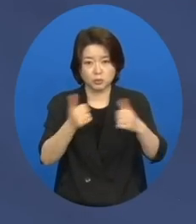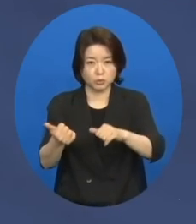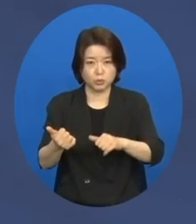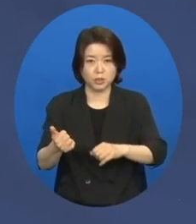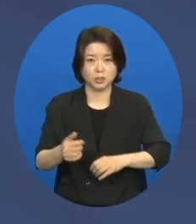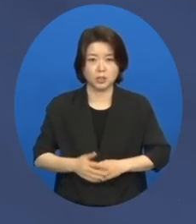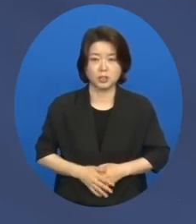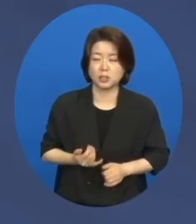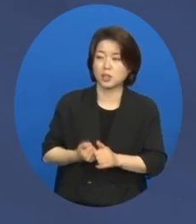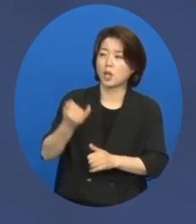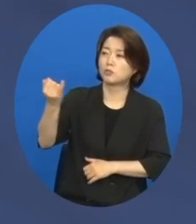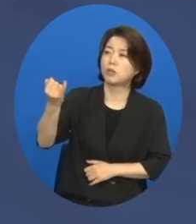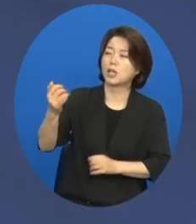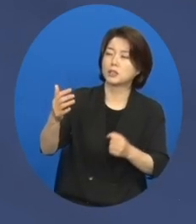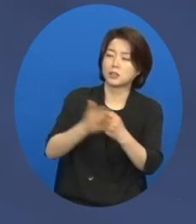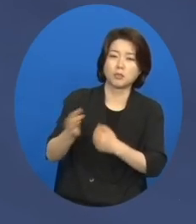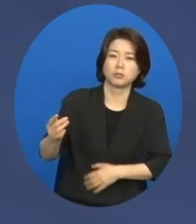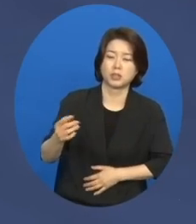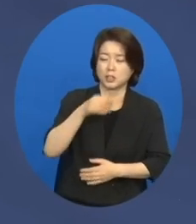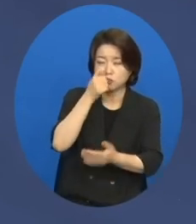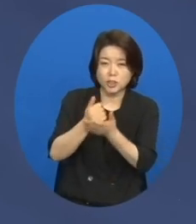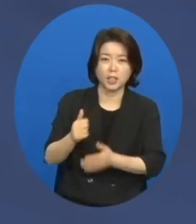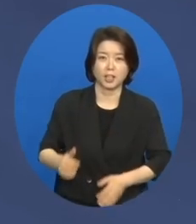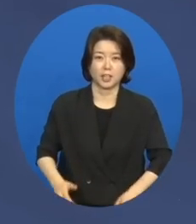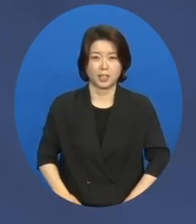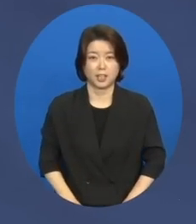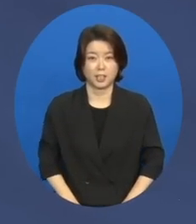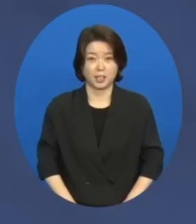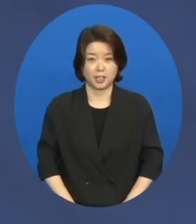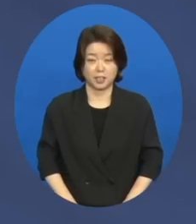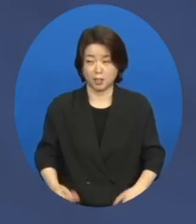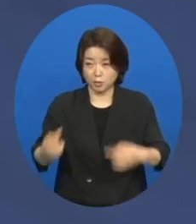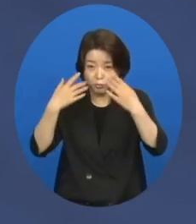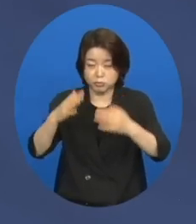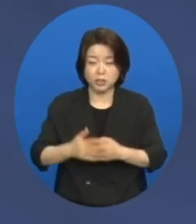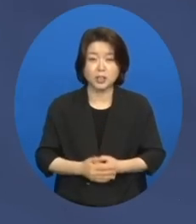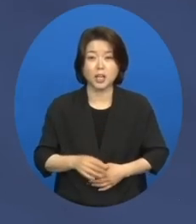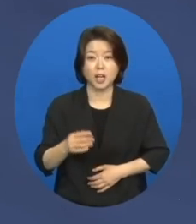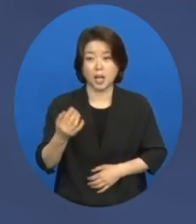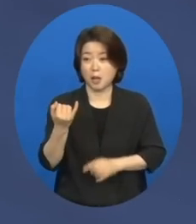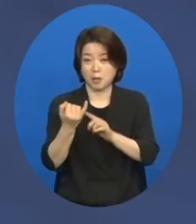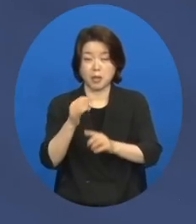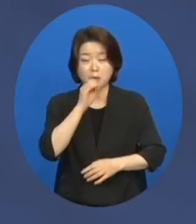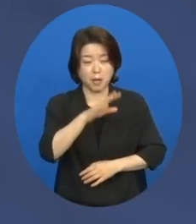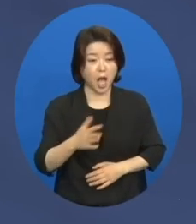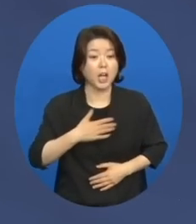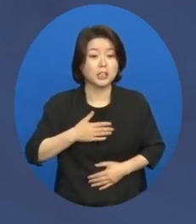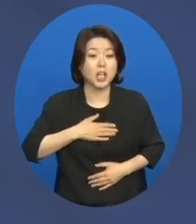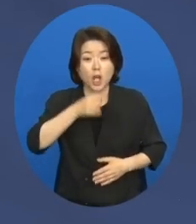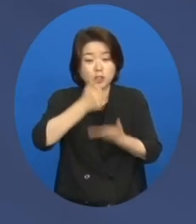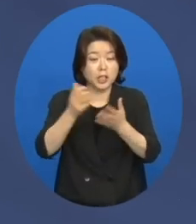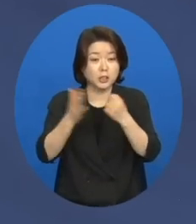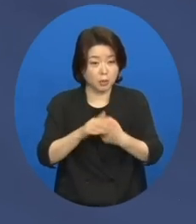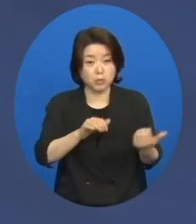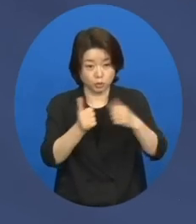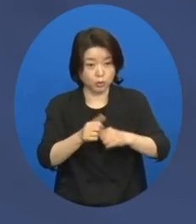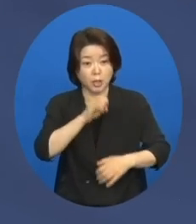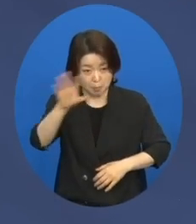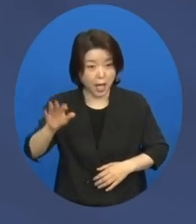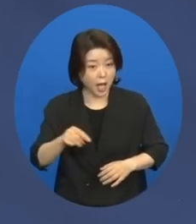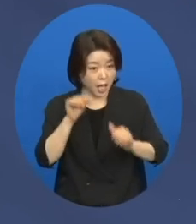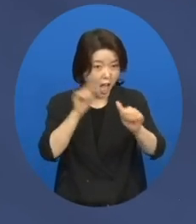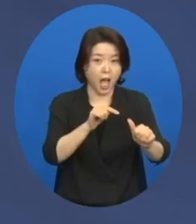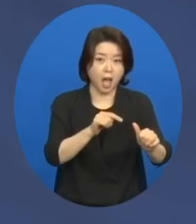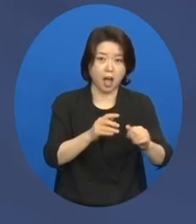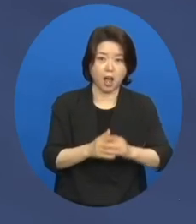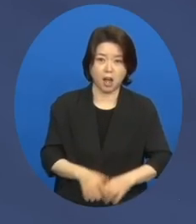우리 마누라 죄 때문입니다. 왜냐면 분명하게 마누라가 얘기했으니까 자기 죄 때문이라고. 그리고